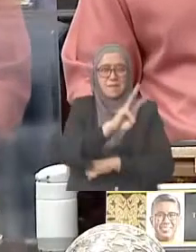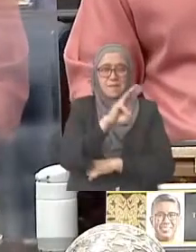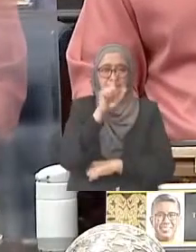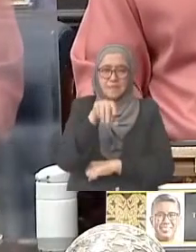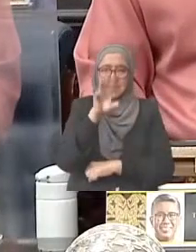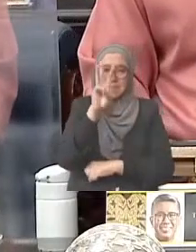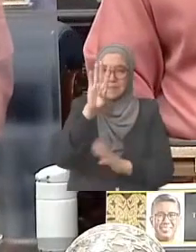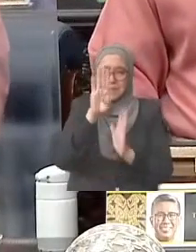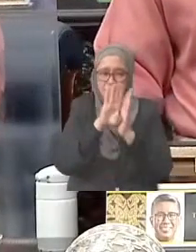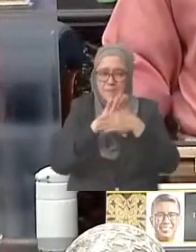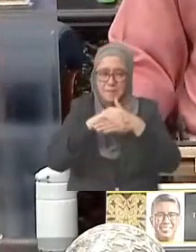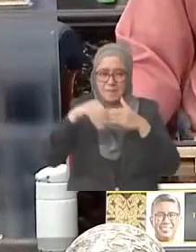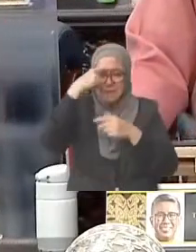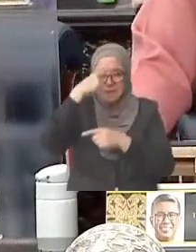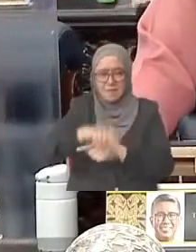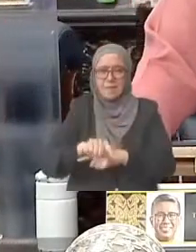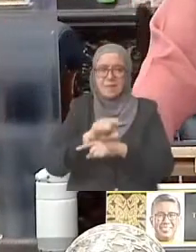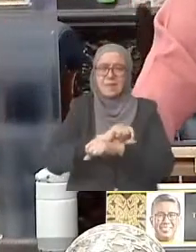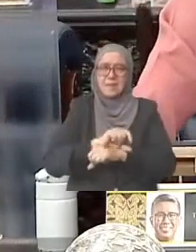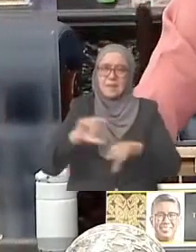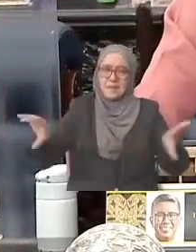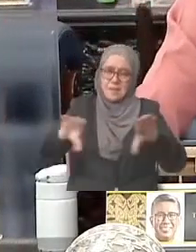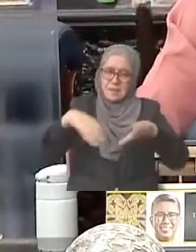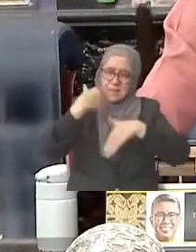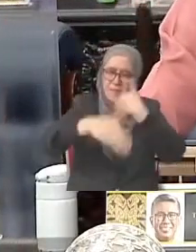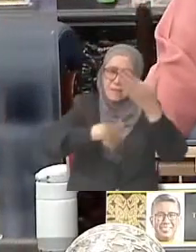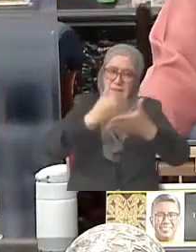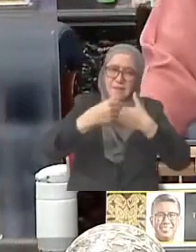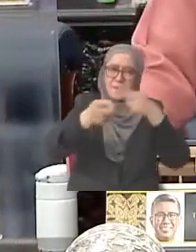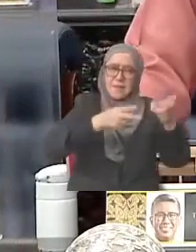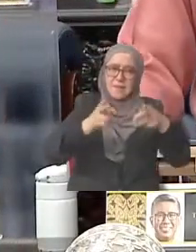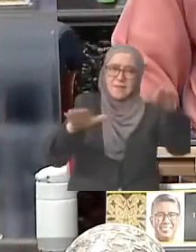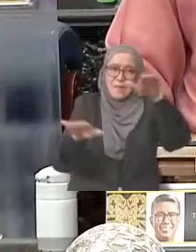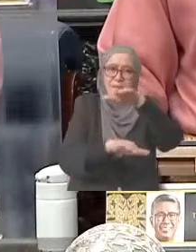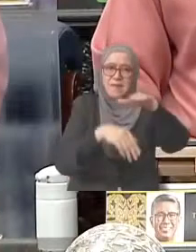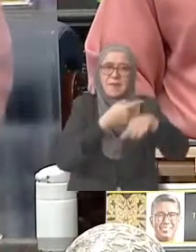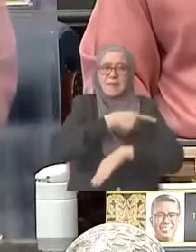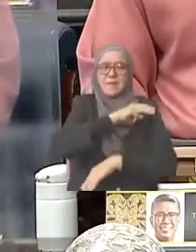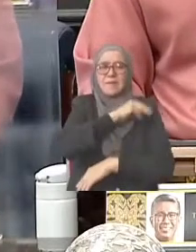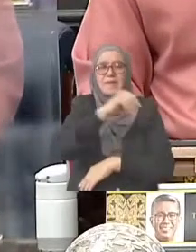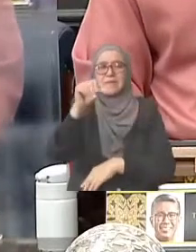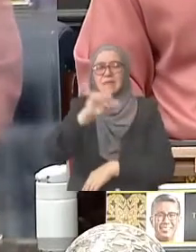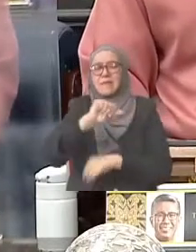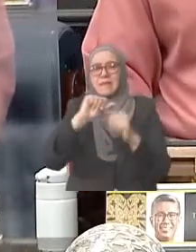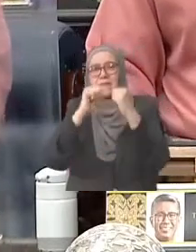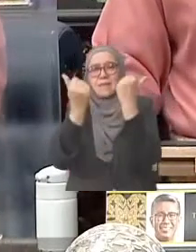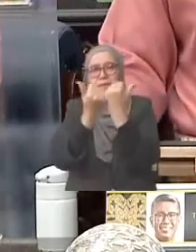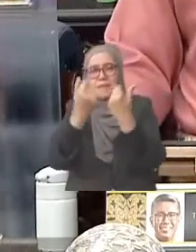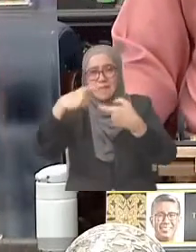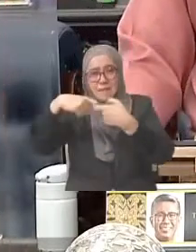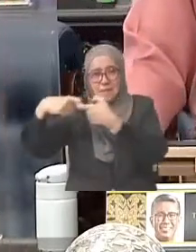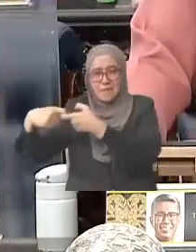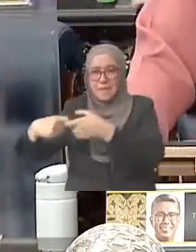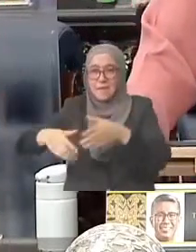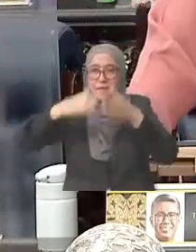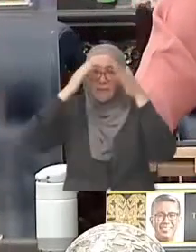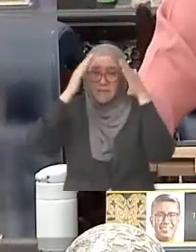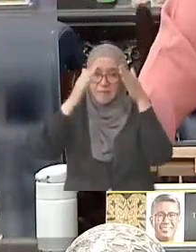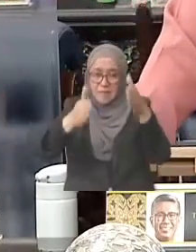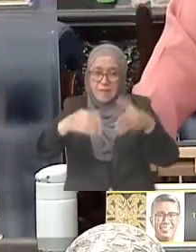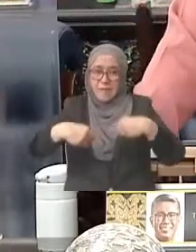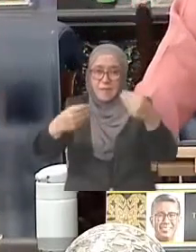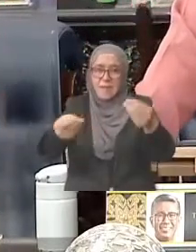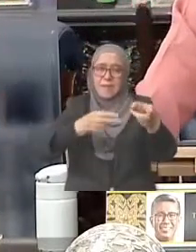minggir untuk melaksanakan pelbagai ini setiap di bawah kementerian dan izin siujk berkaitan tumpuan diberikan kepada usaha